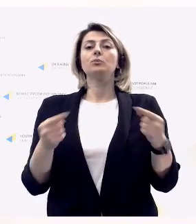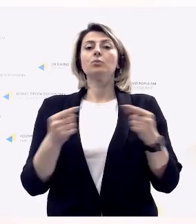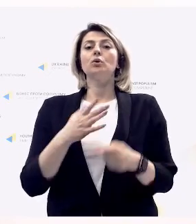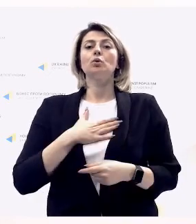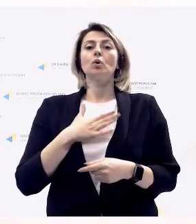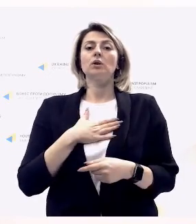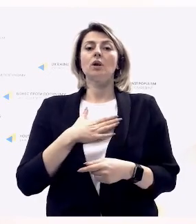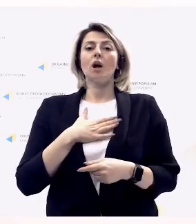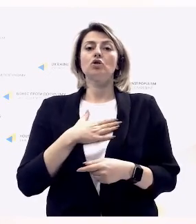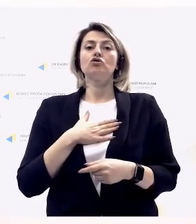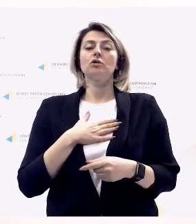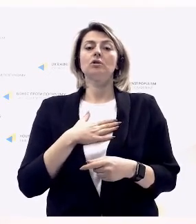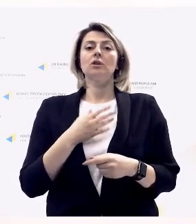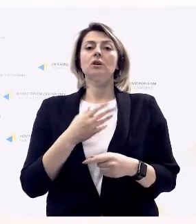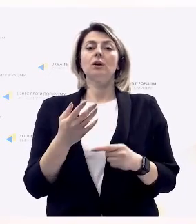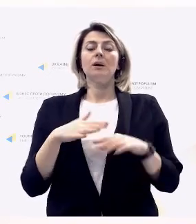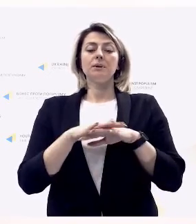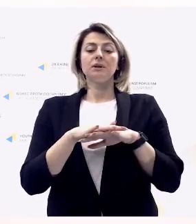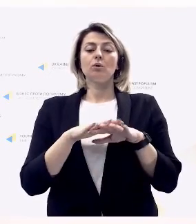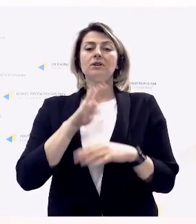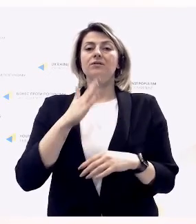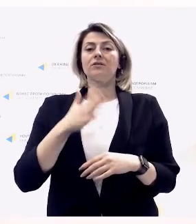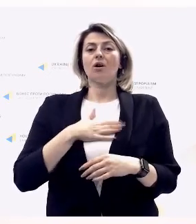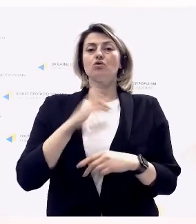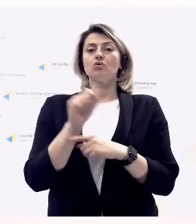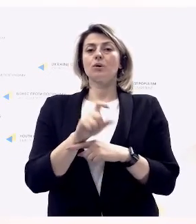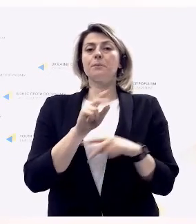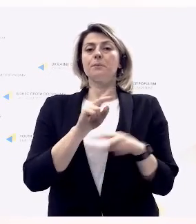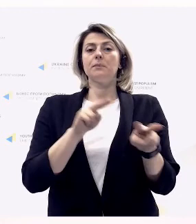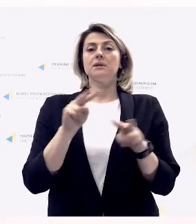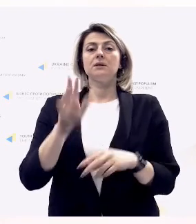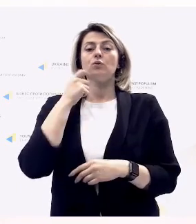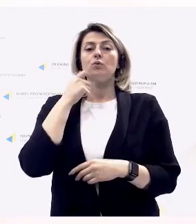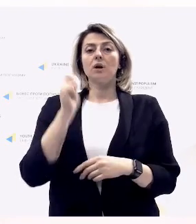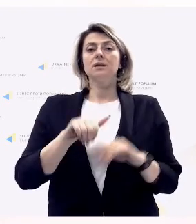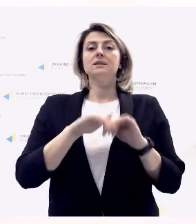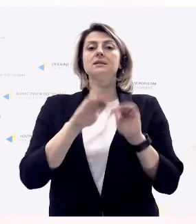наших підрахунків, нашої місії в Україні, загальна